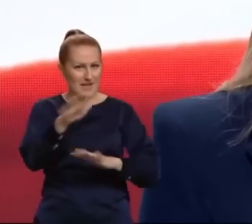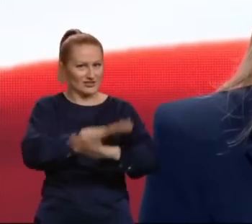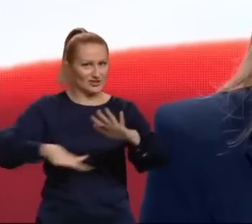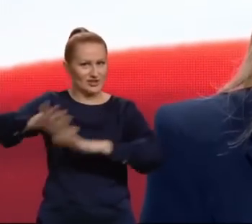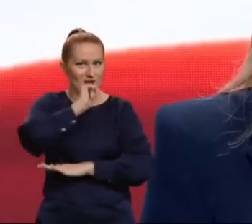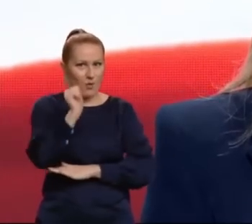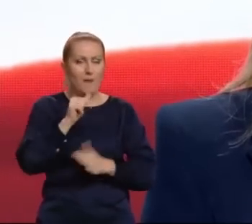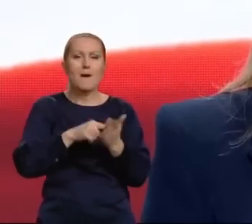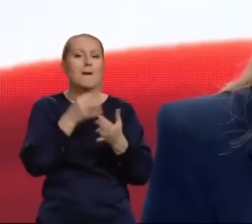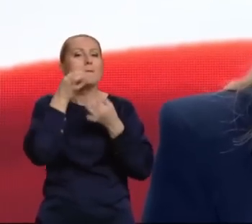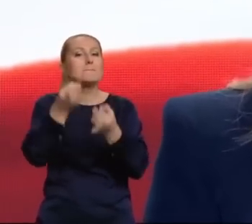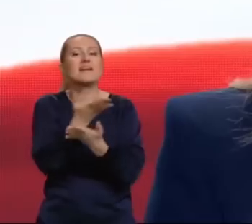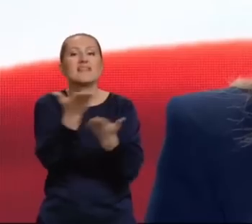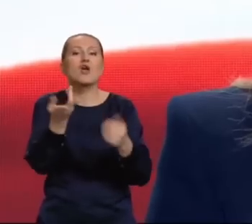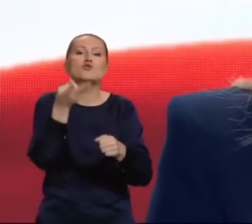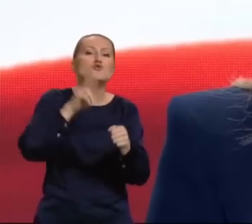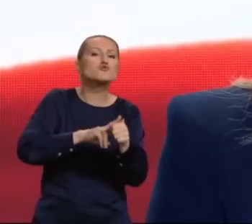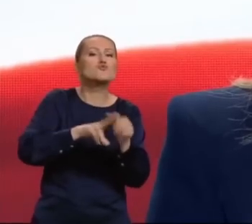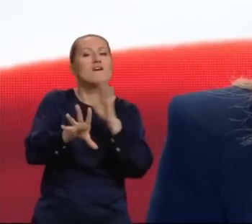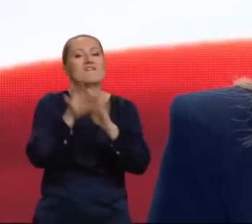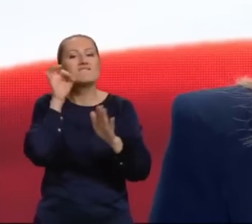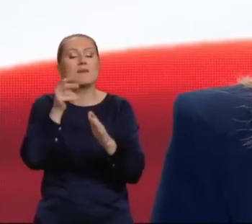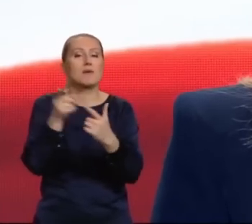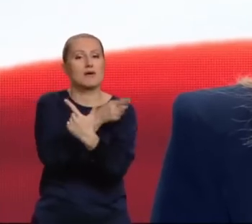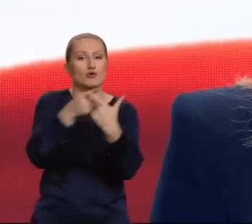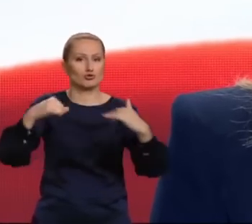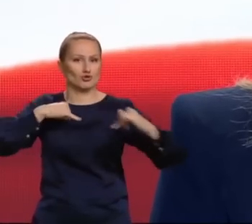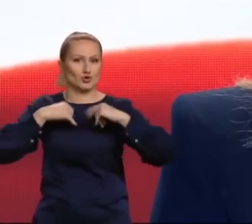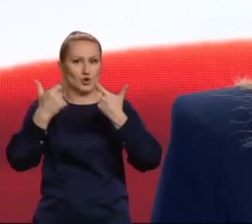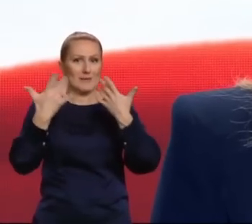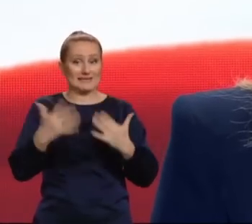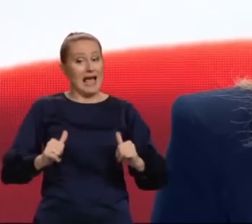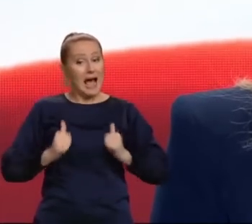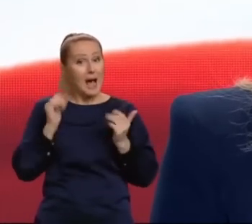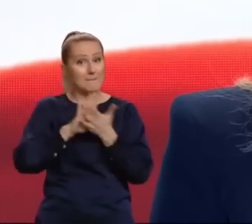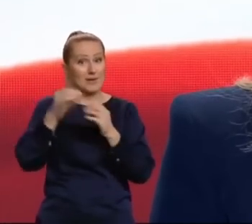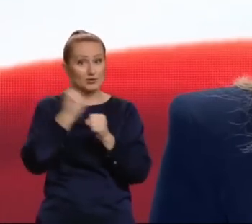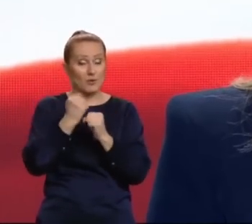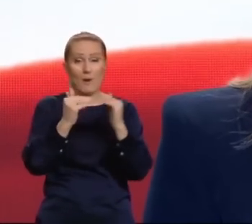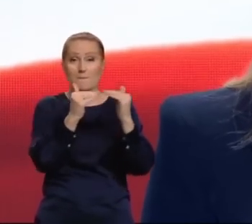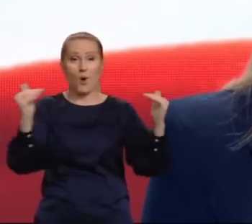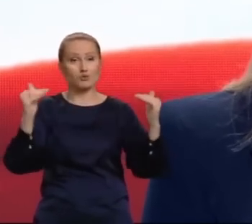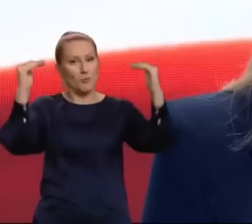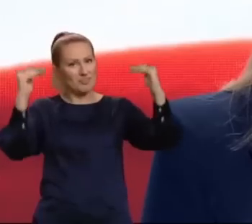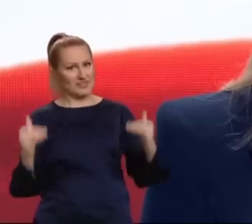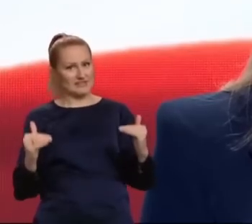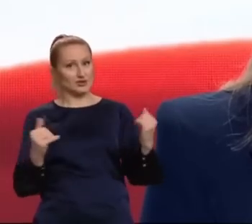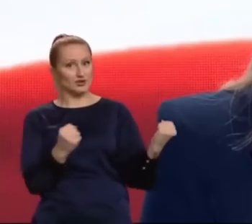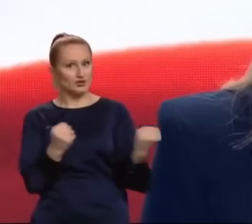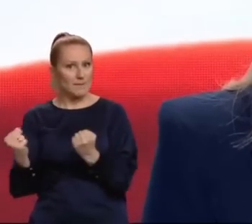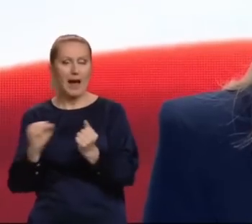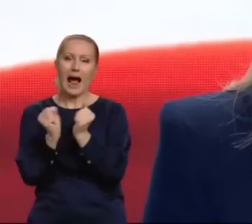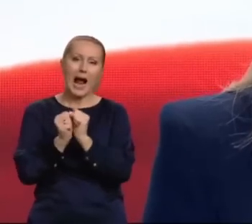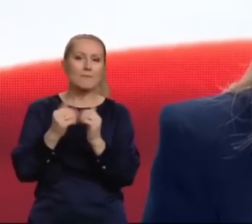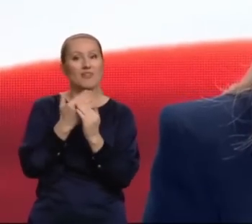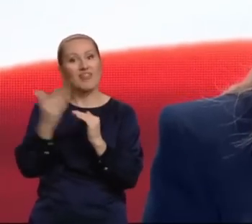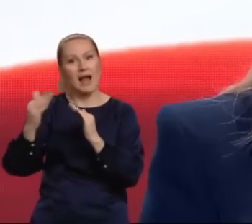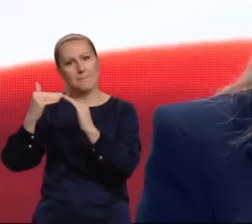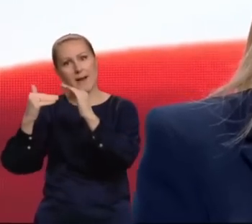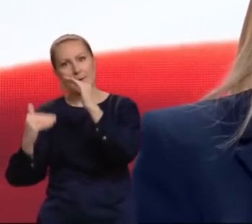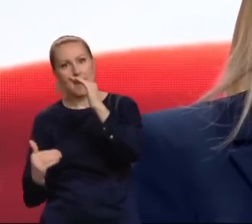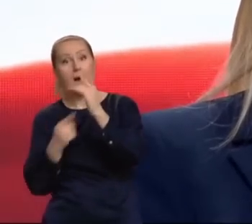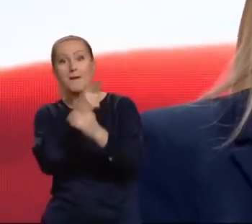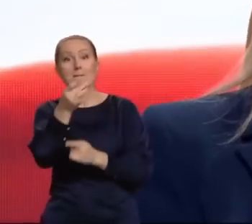narzędzi zamierzają państwo używać w zbliżającej się kadencji Sejmu, aby poziom bezrobocia utrzymał się na niskim poziomie lub aby dalej się zmniejszał? I na to